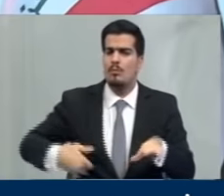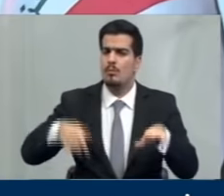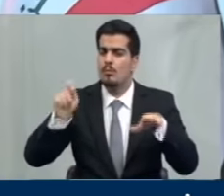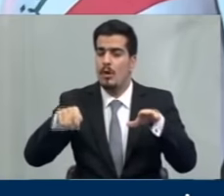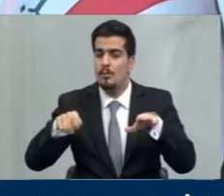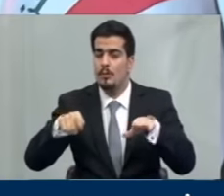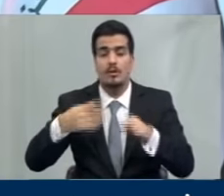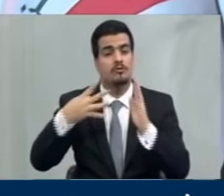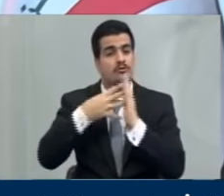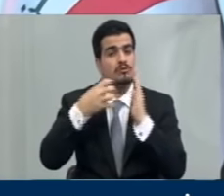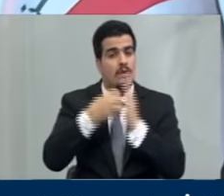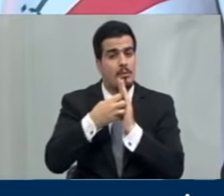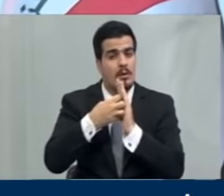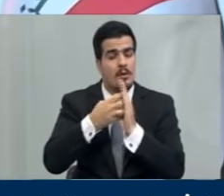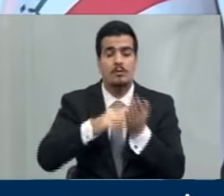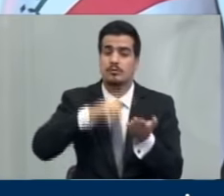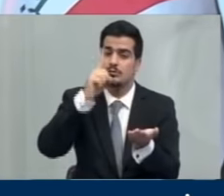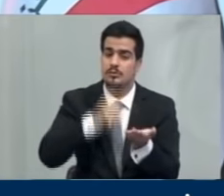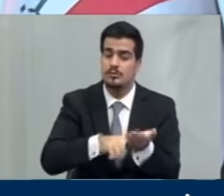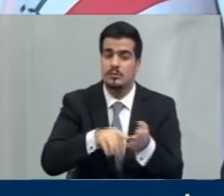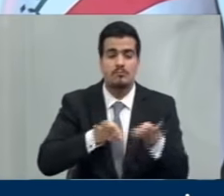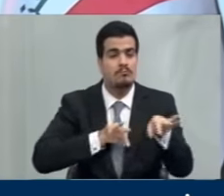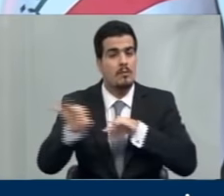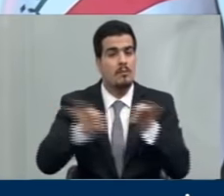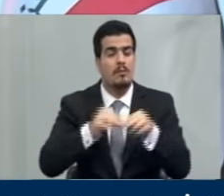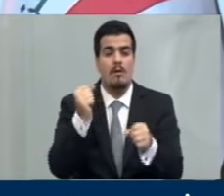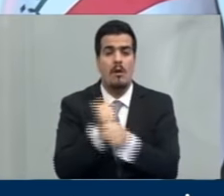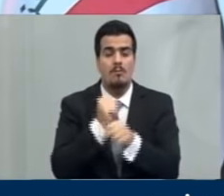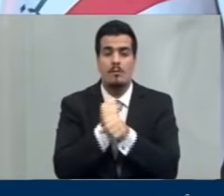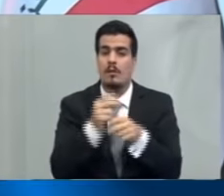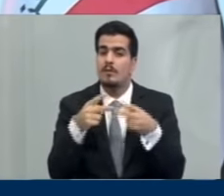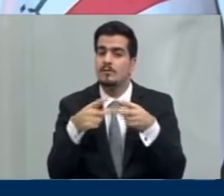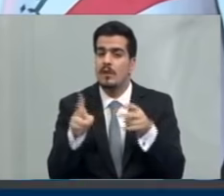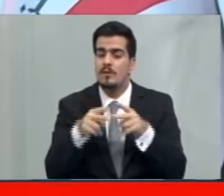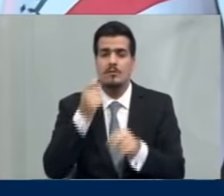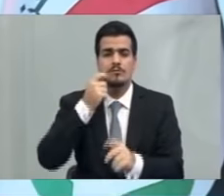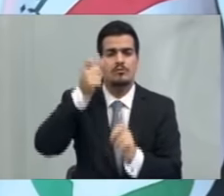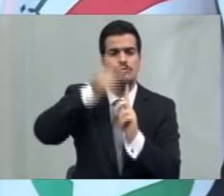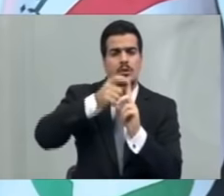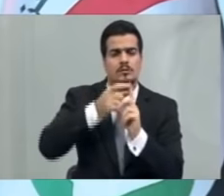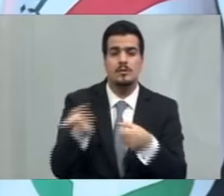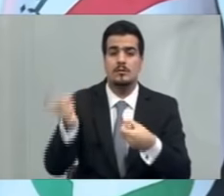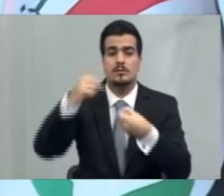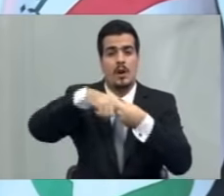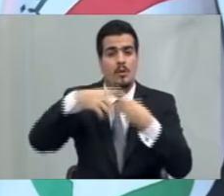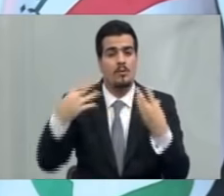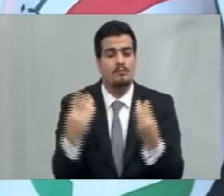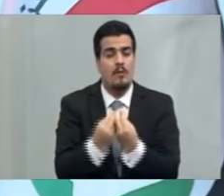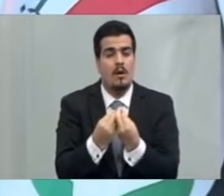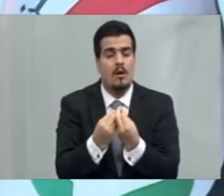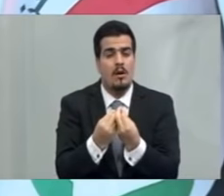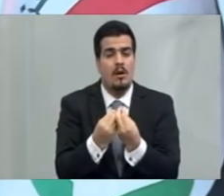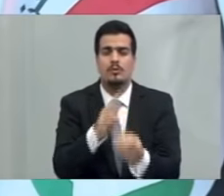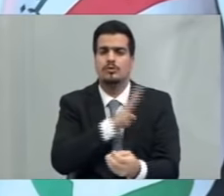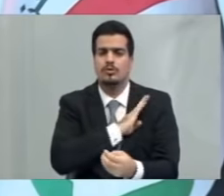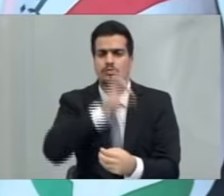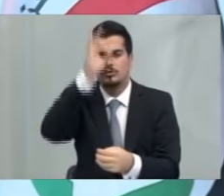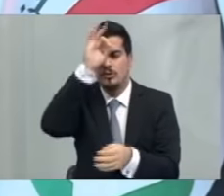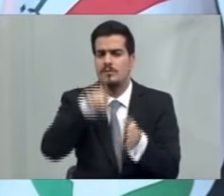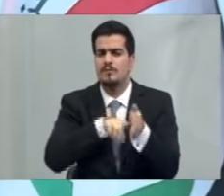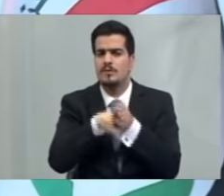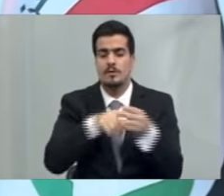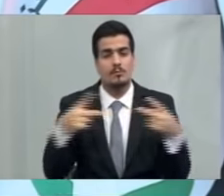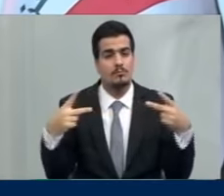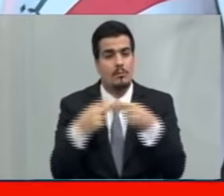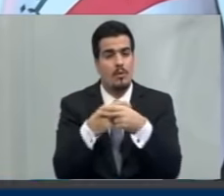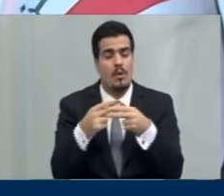أيضا الجامعات في تطبيق هذه الاستراتيجية. يجب تفعيل دور المواطن في التعاون مع الأجهزة الرقابية لغرض مكافحة الفساد ليكون